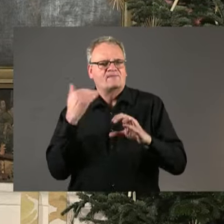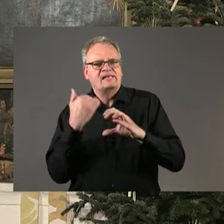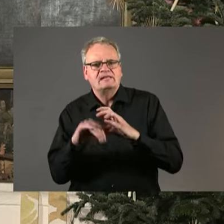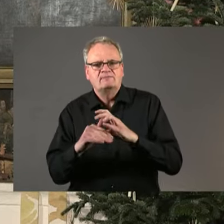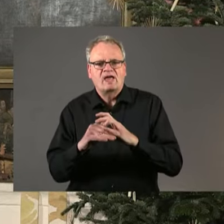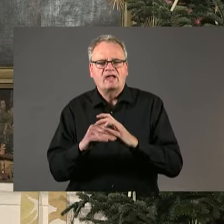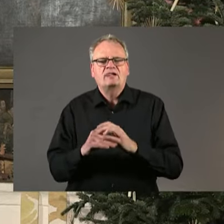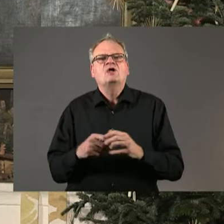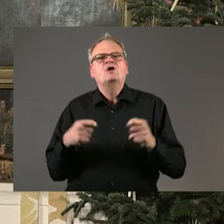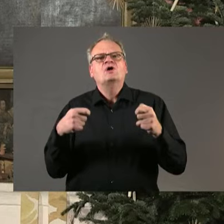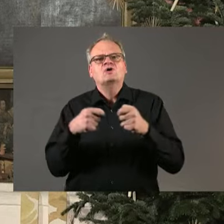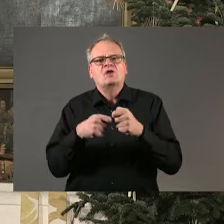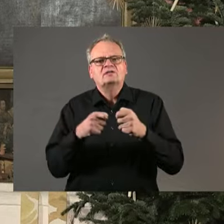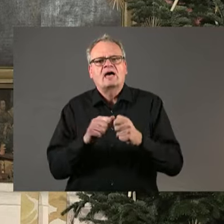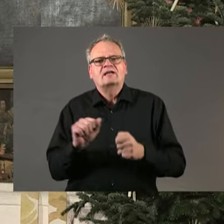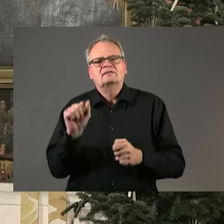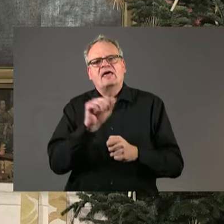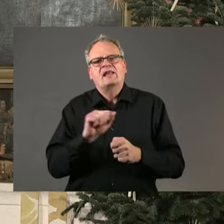unter